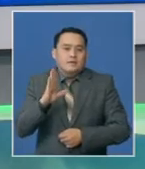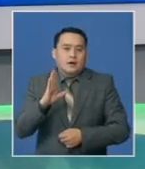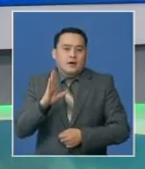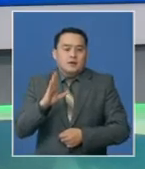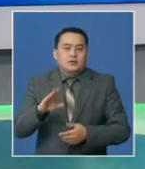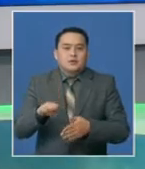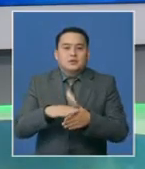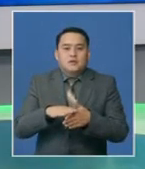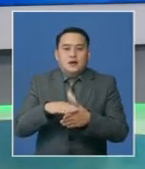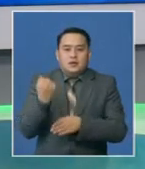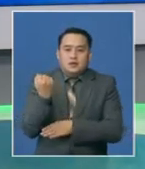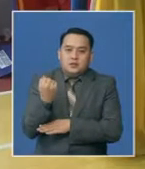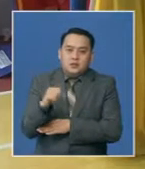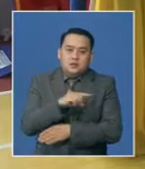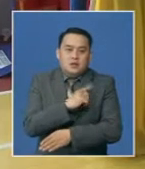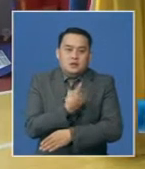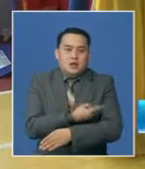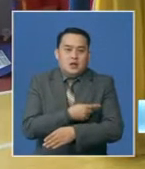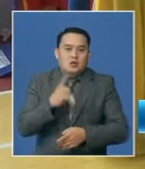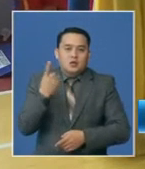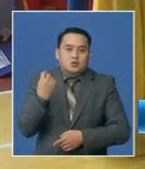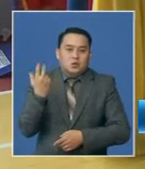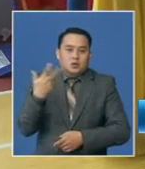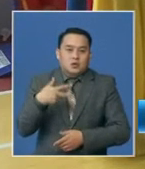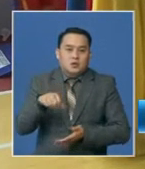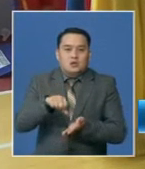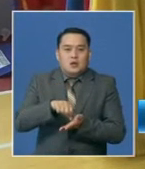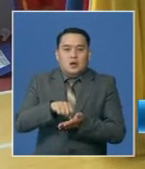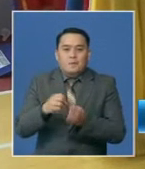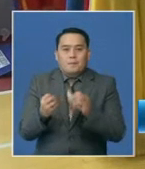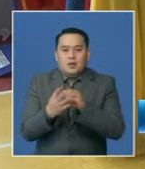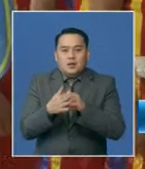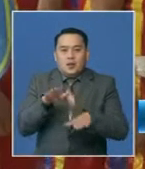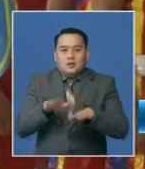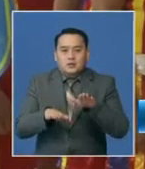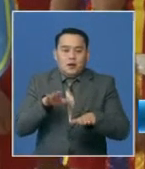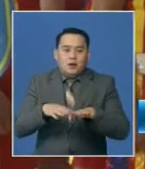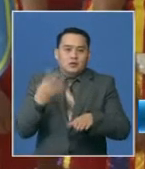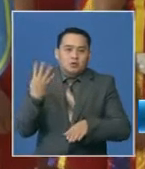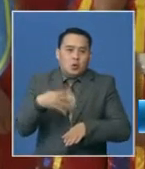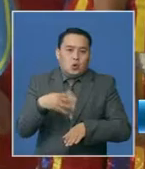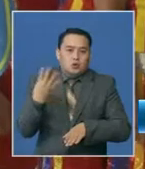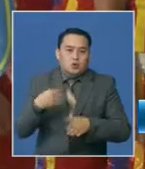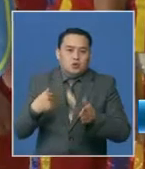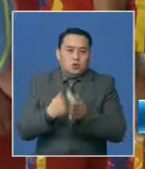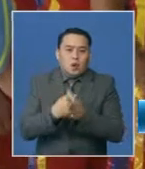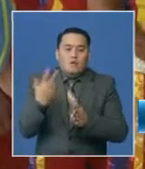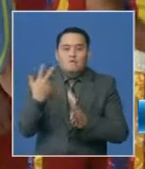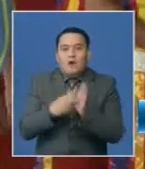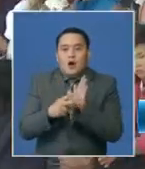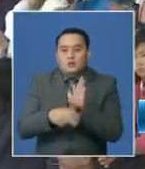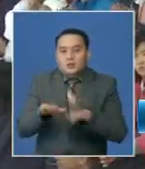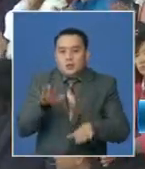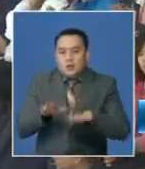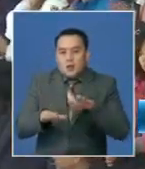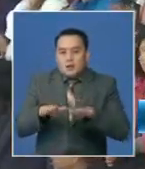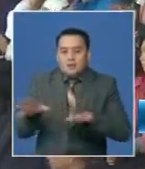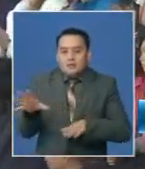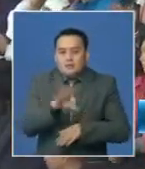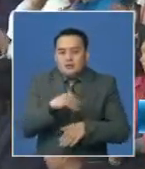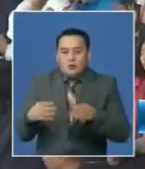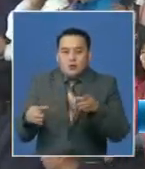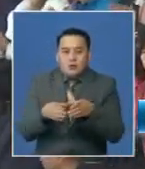В Талдыкургане стартовал республиканский турнир по боксу среди младших юношей, посвященный 25-летию независимости Казахстана на призы